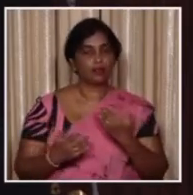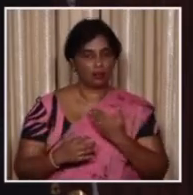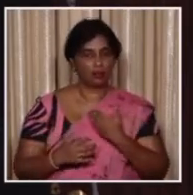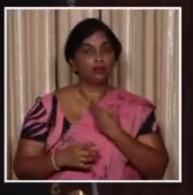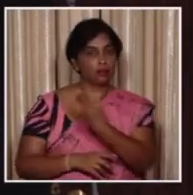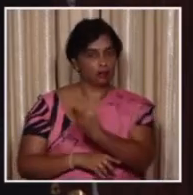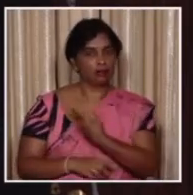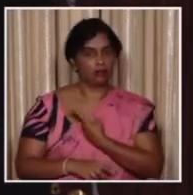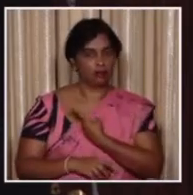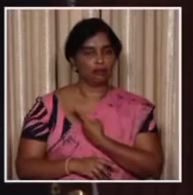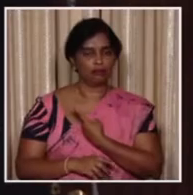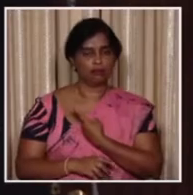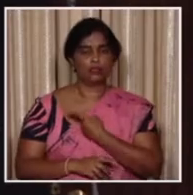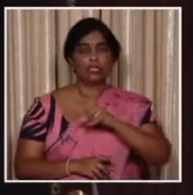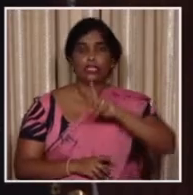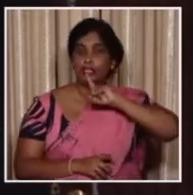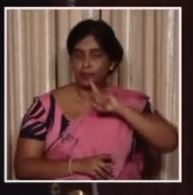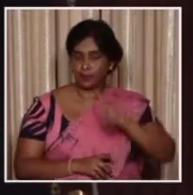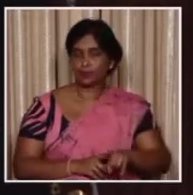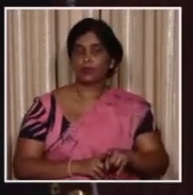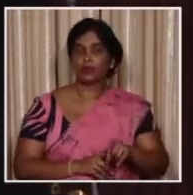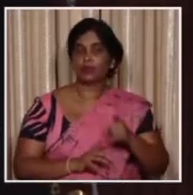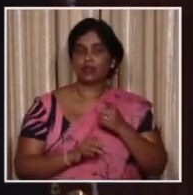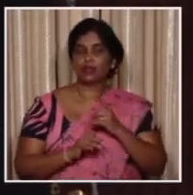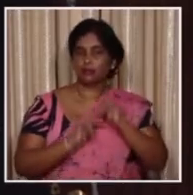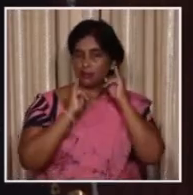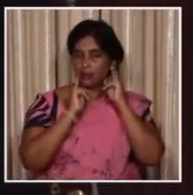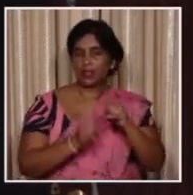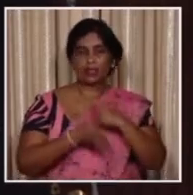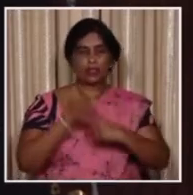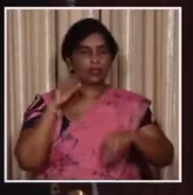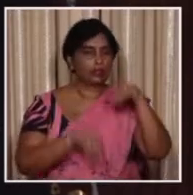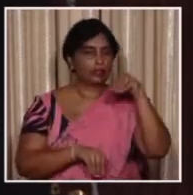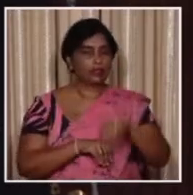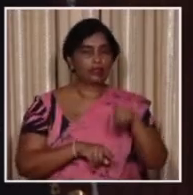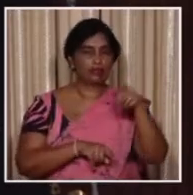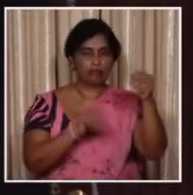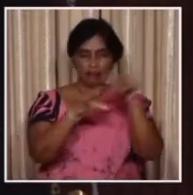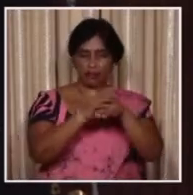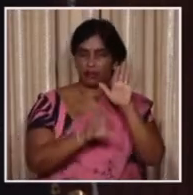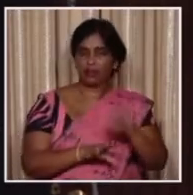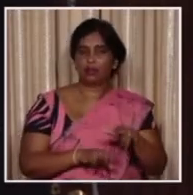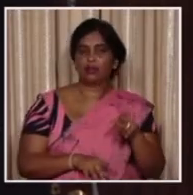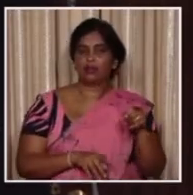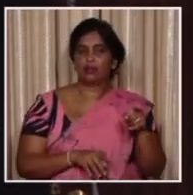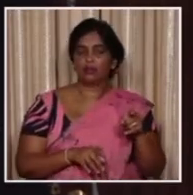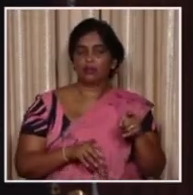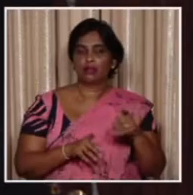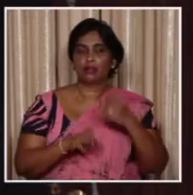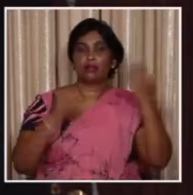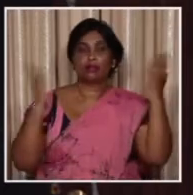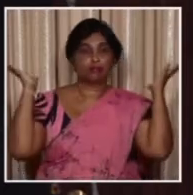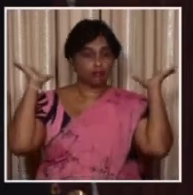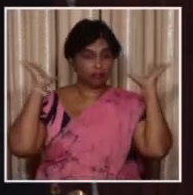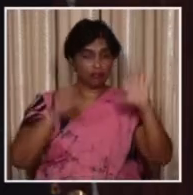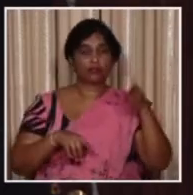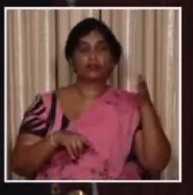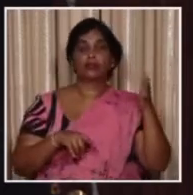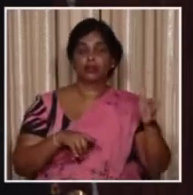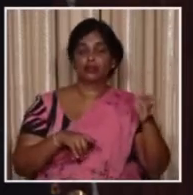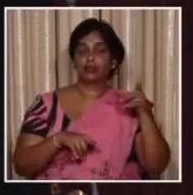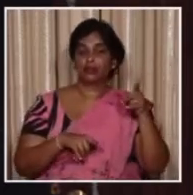එතුමත් මමත් ඇඟිල්ල දික් කරමින් කිව්වා කාලකන්ණි දේශපාලනයක මේ නිරත වෙනවා, මේ ගැලරියට ගෙනල්ලා